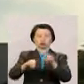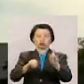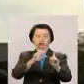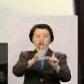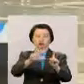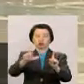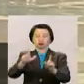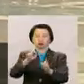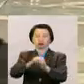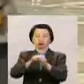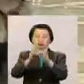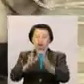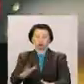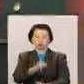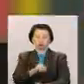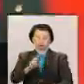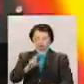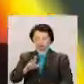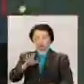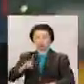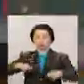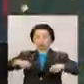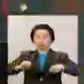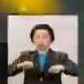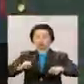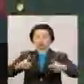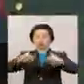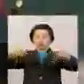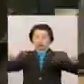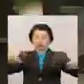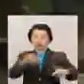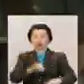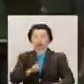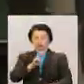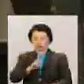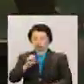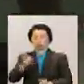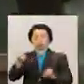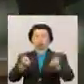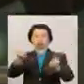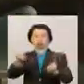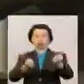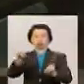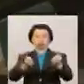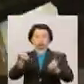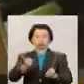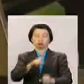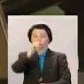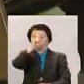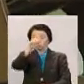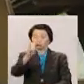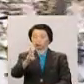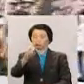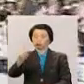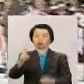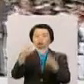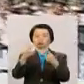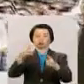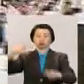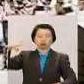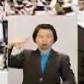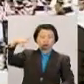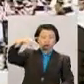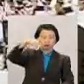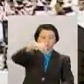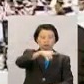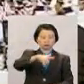133 peserta dan 38 motosikal berkuasa tinggi serta 20 kenderaan. Formasi 61 oleh 16 pesawat